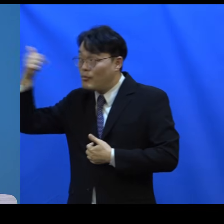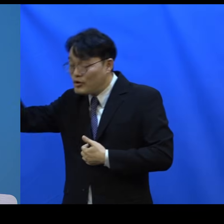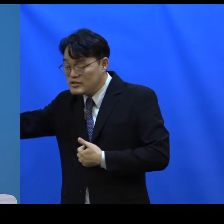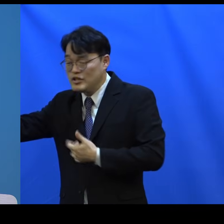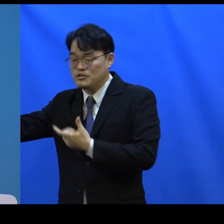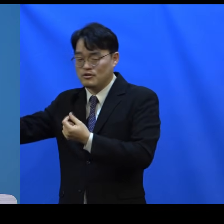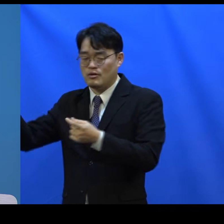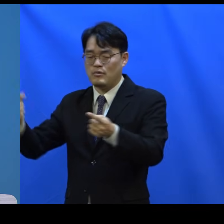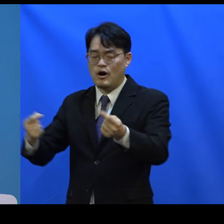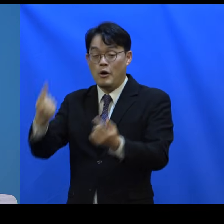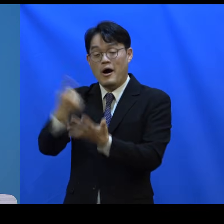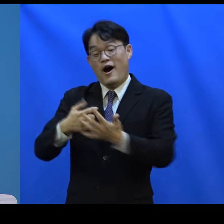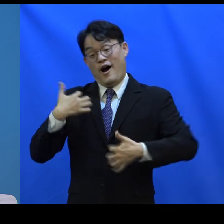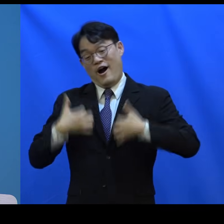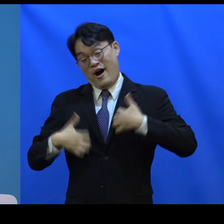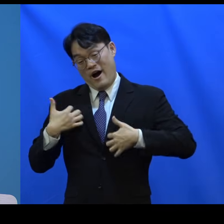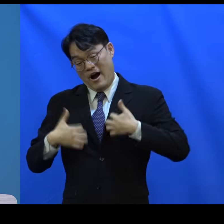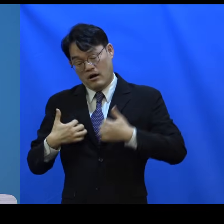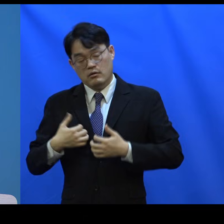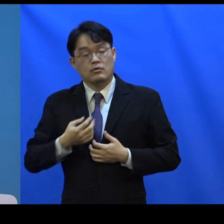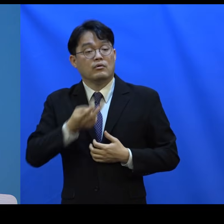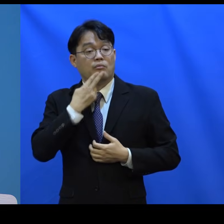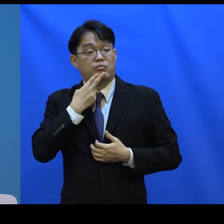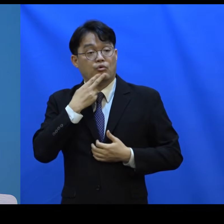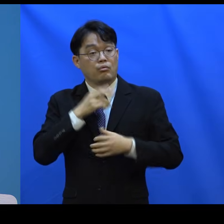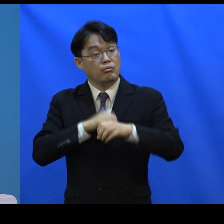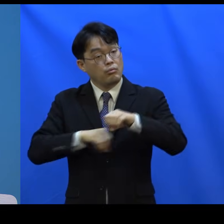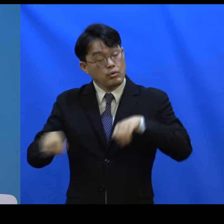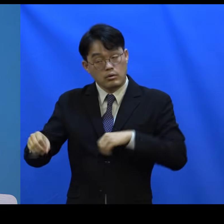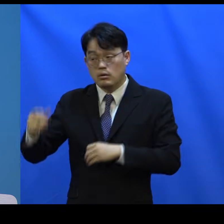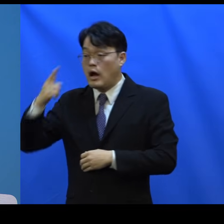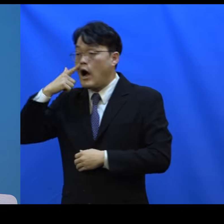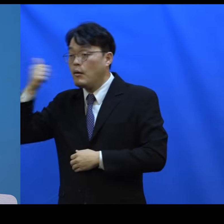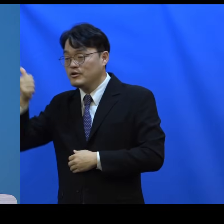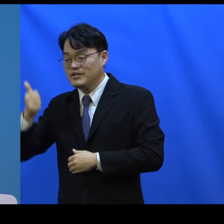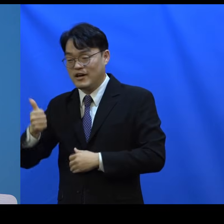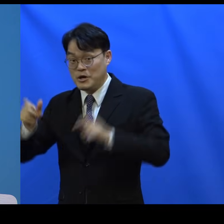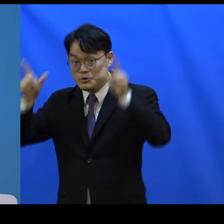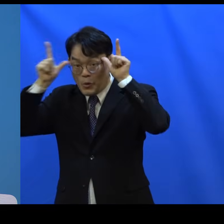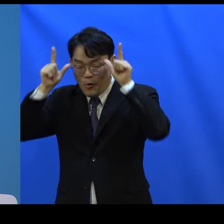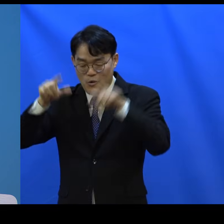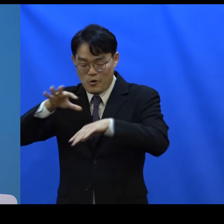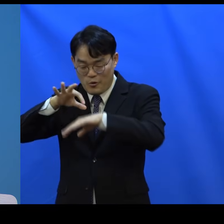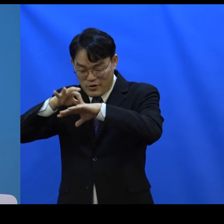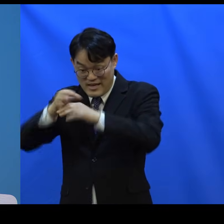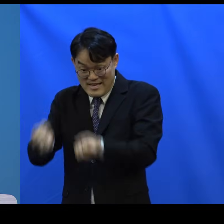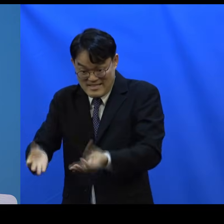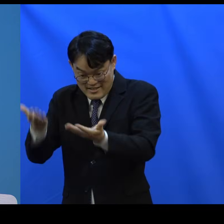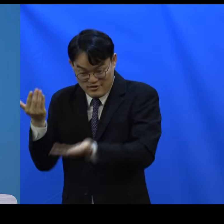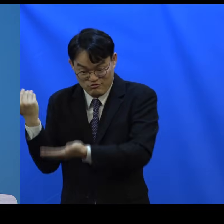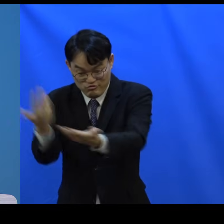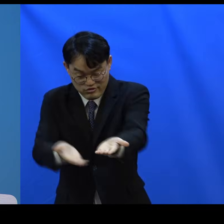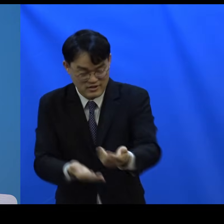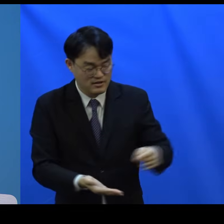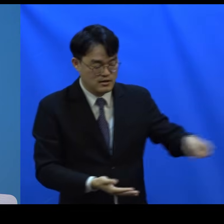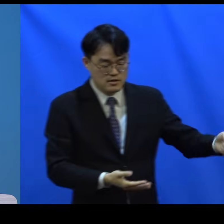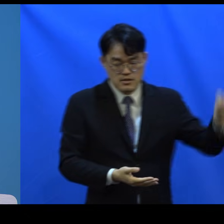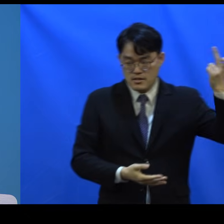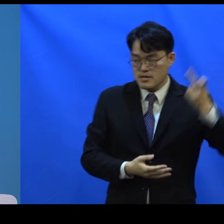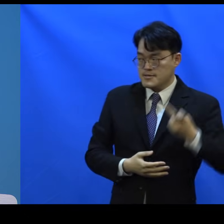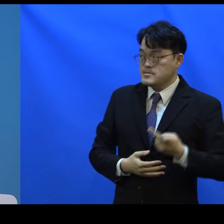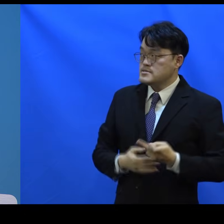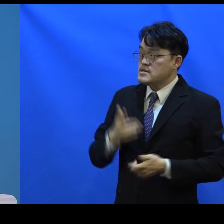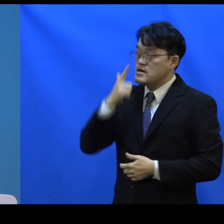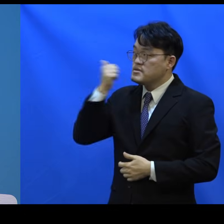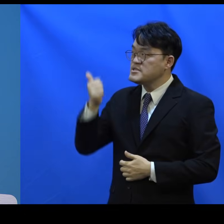아버지에 대해서 불만을 가지고, 여러분 이렇게 이런 상태가 되면 은혜를 불편하게 여기는 사람들이 있어요.